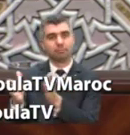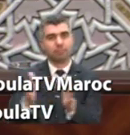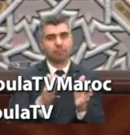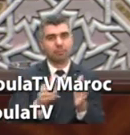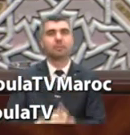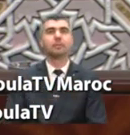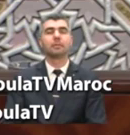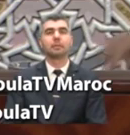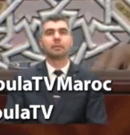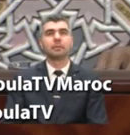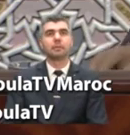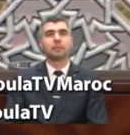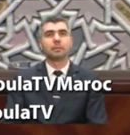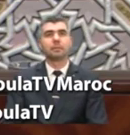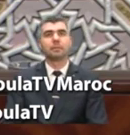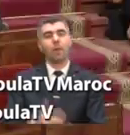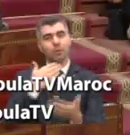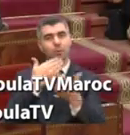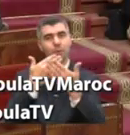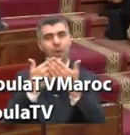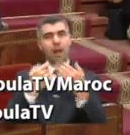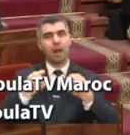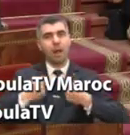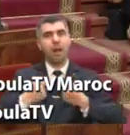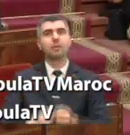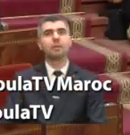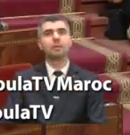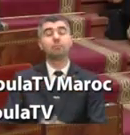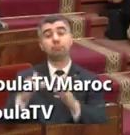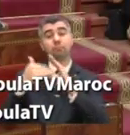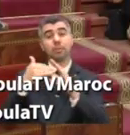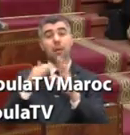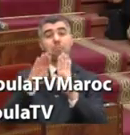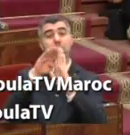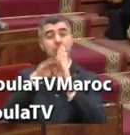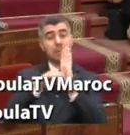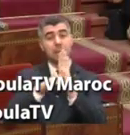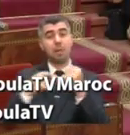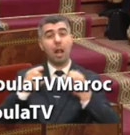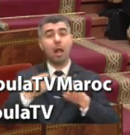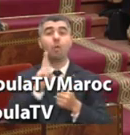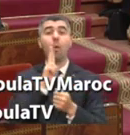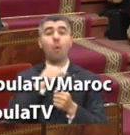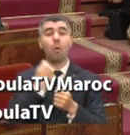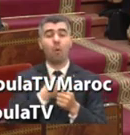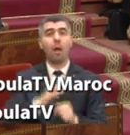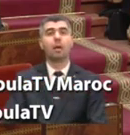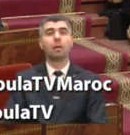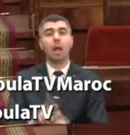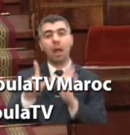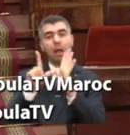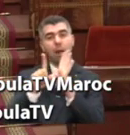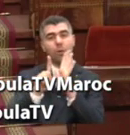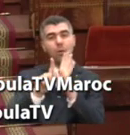المحترمة. شكرا سيد رئيس. توصل مكتب المجلس من السيد رئيس الحكومة بمشروع قانون